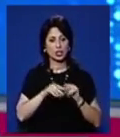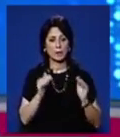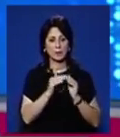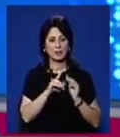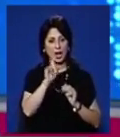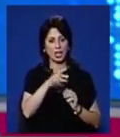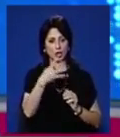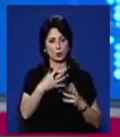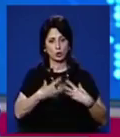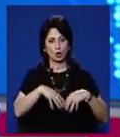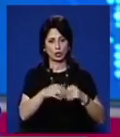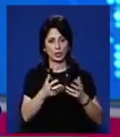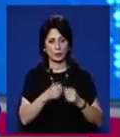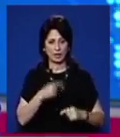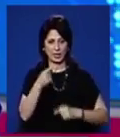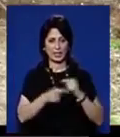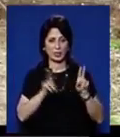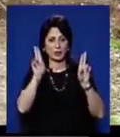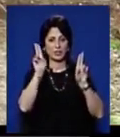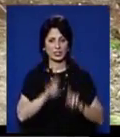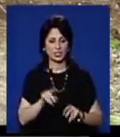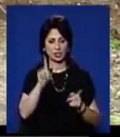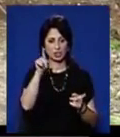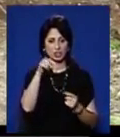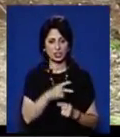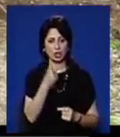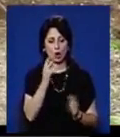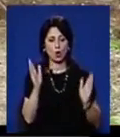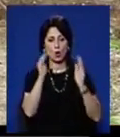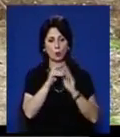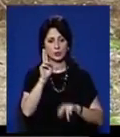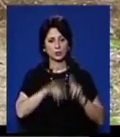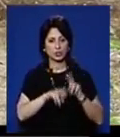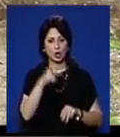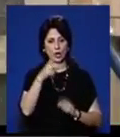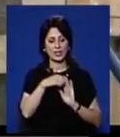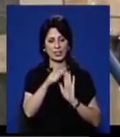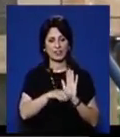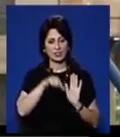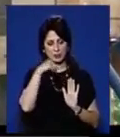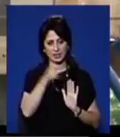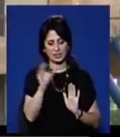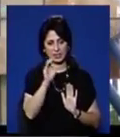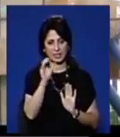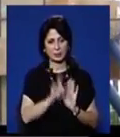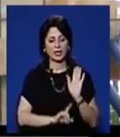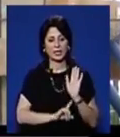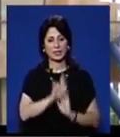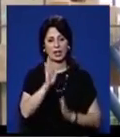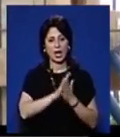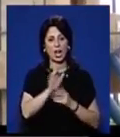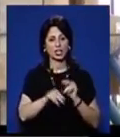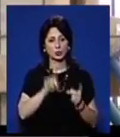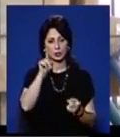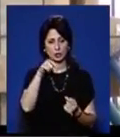ბინას 140 ოჯახი მიიღებს. თანამედროვე სტანდარტების შესაბამისი ორი კორპუსის მშენებლობა 2016 წლის სექტემბერში დაიწყო და